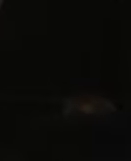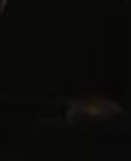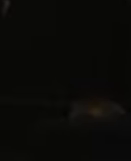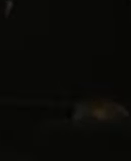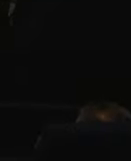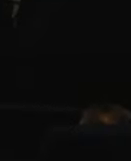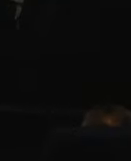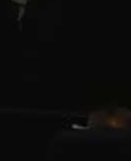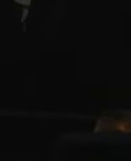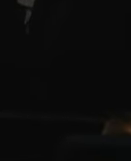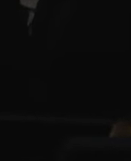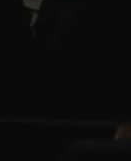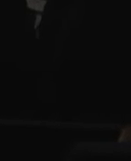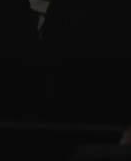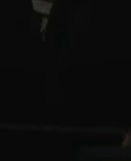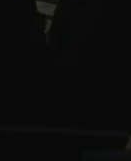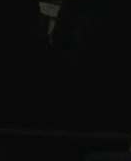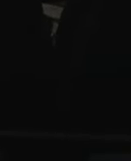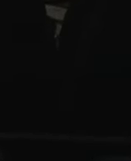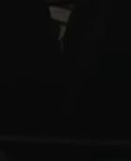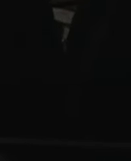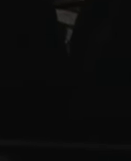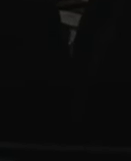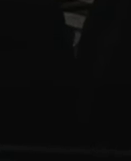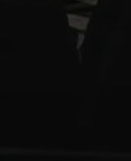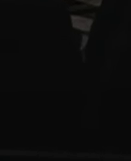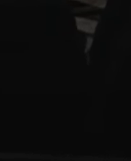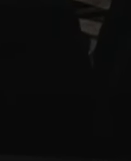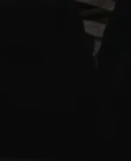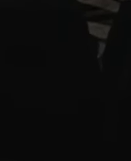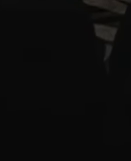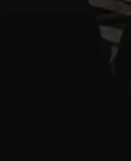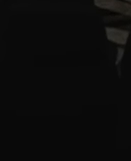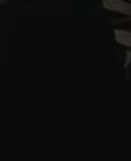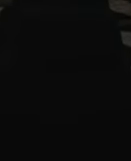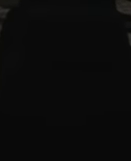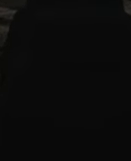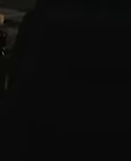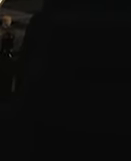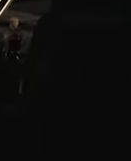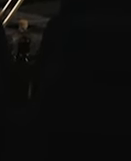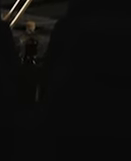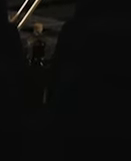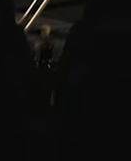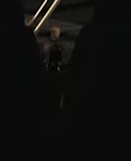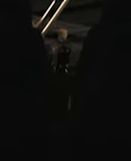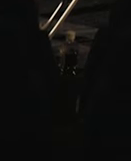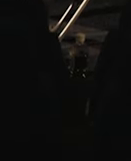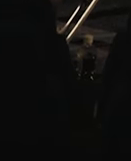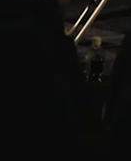ありがとうございます慰め合う言葉